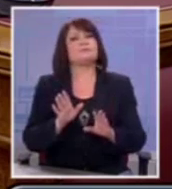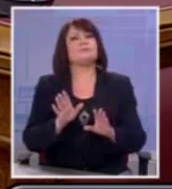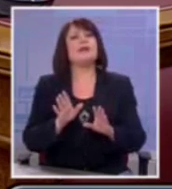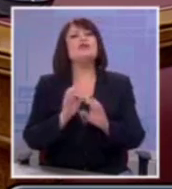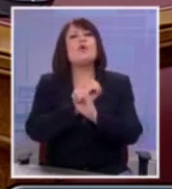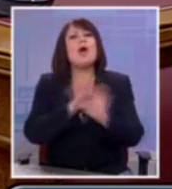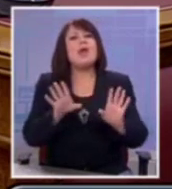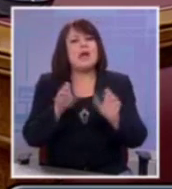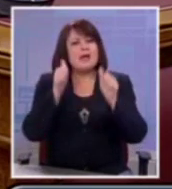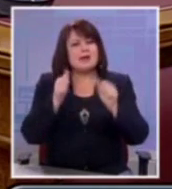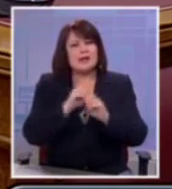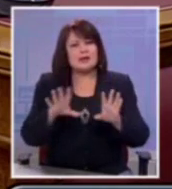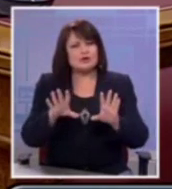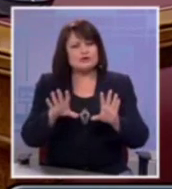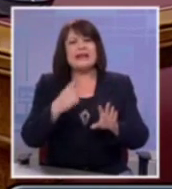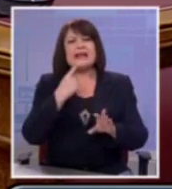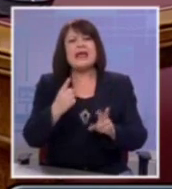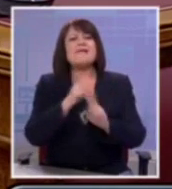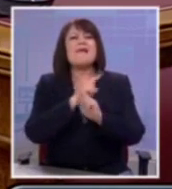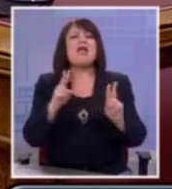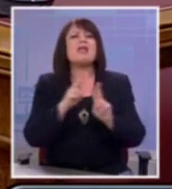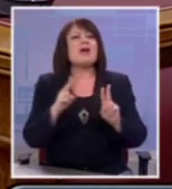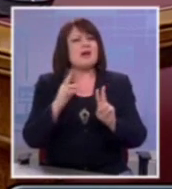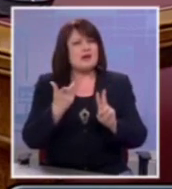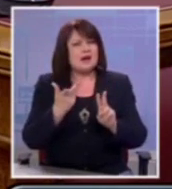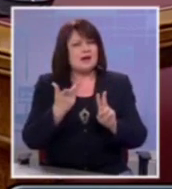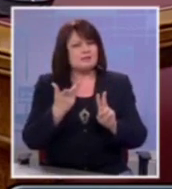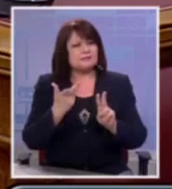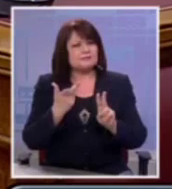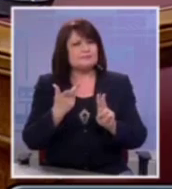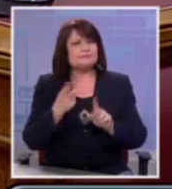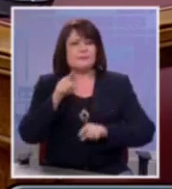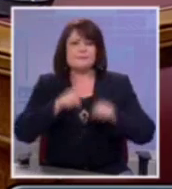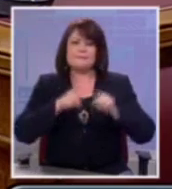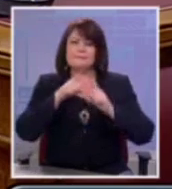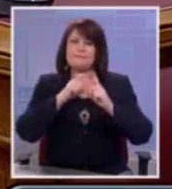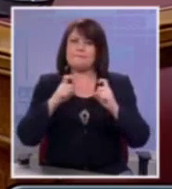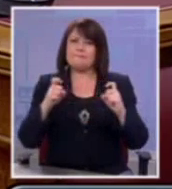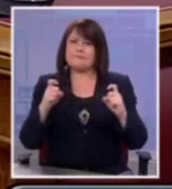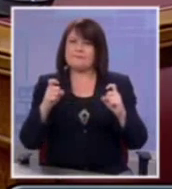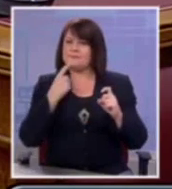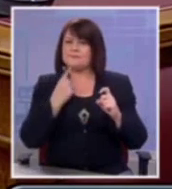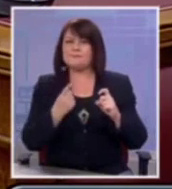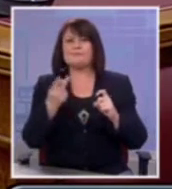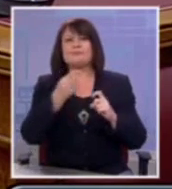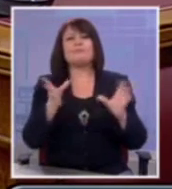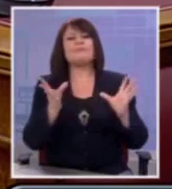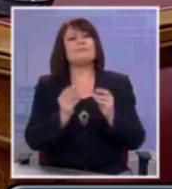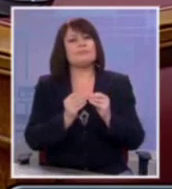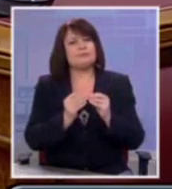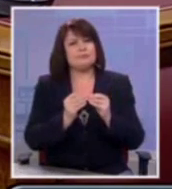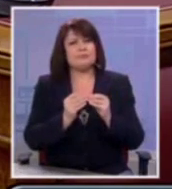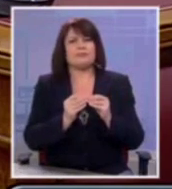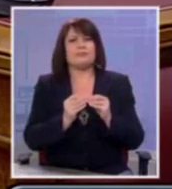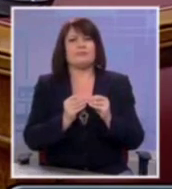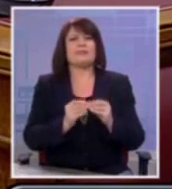Innovation, λέει ξεκάθαρα ότι ορισμένα πράγματα και κυρίως σε ό,τι αφορά τη θέση του